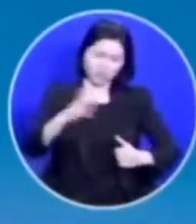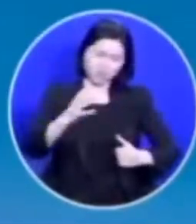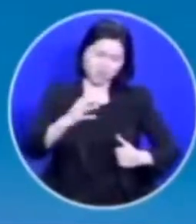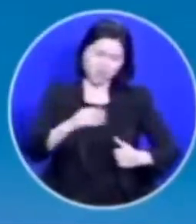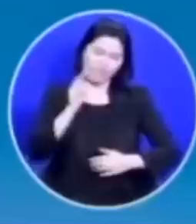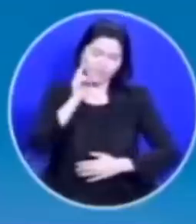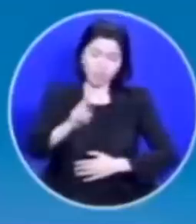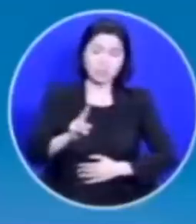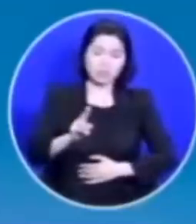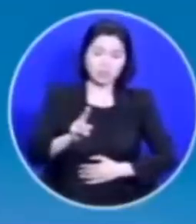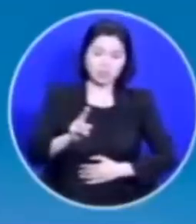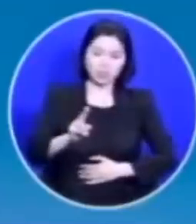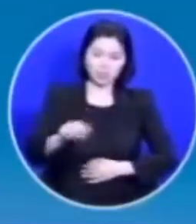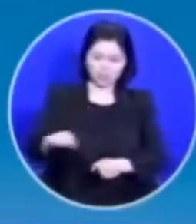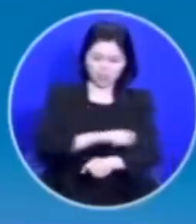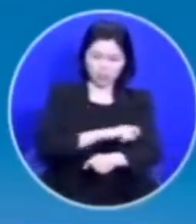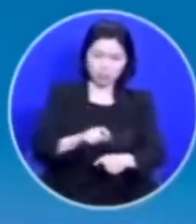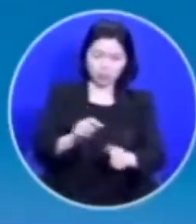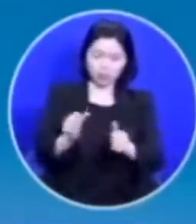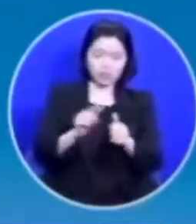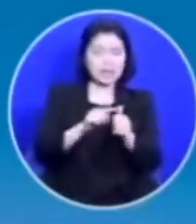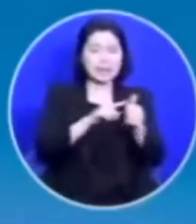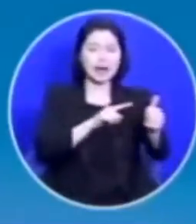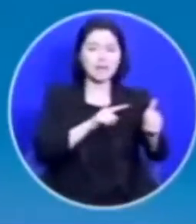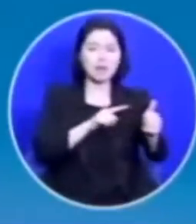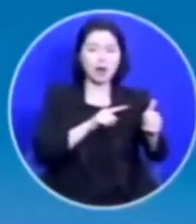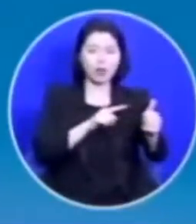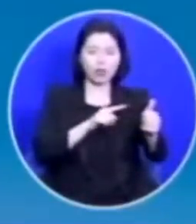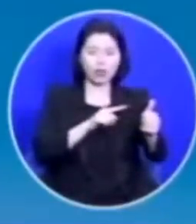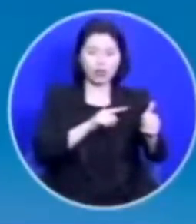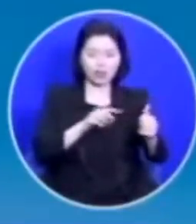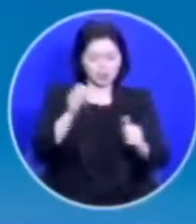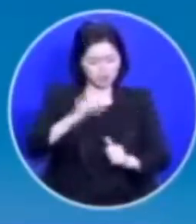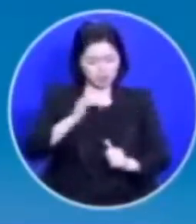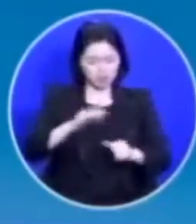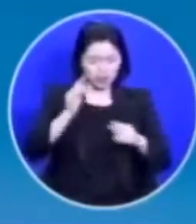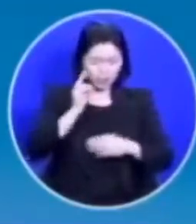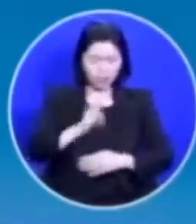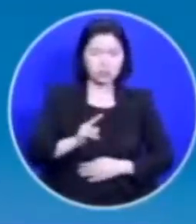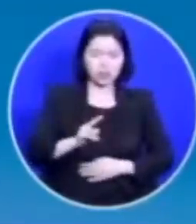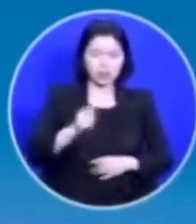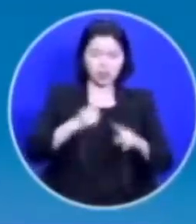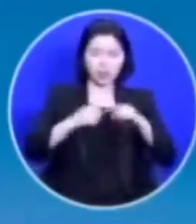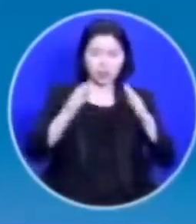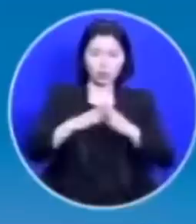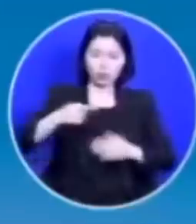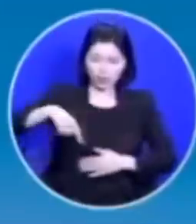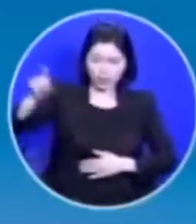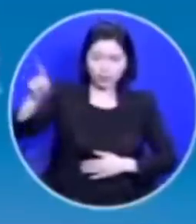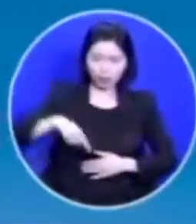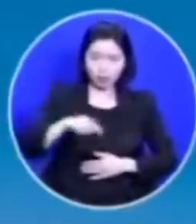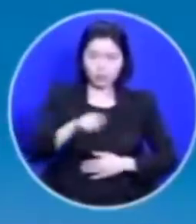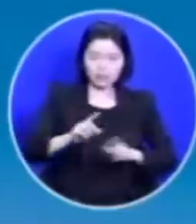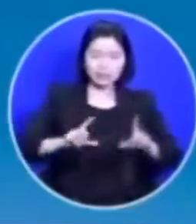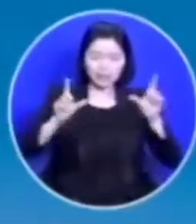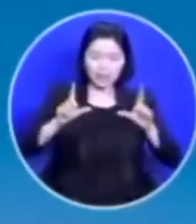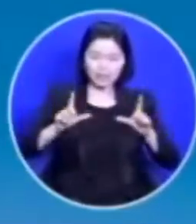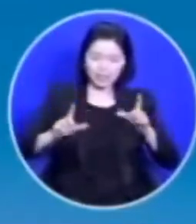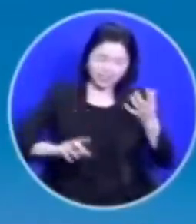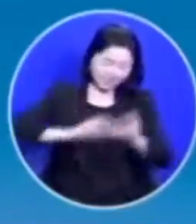없었습니다 특별히 남편 핍박이 심했습니다 교회가 땀 안 오면 아 등 그 라는 난리도